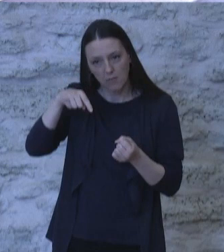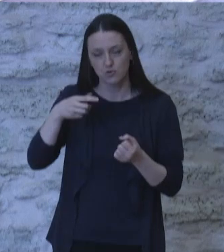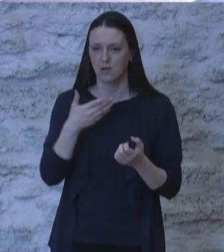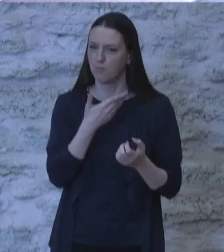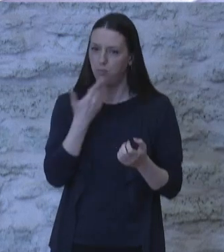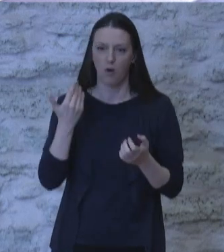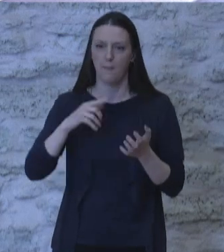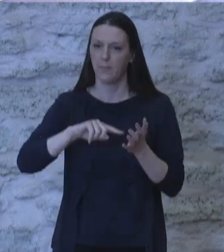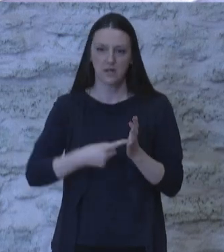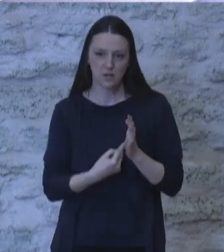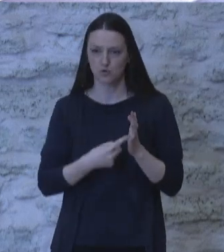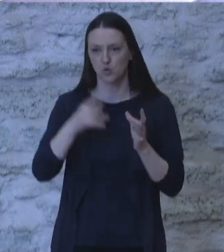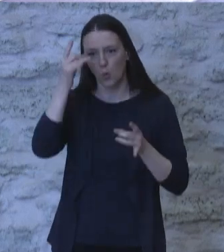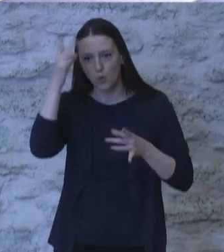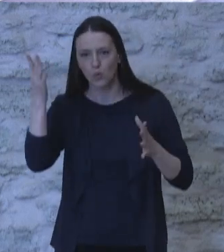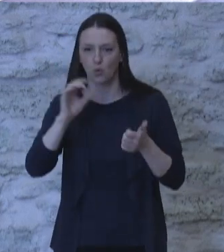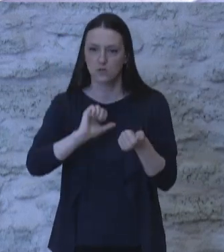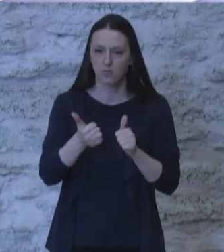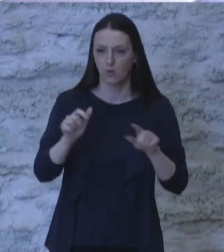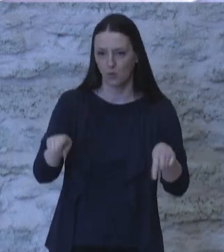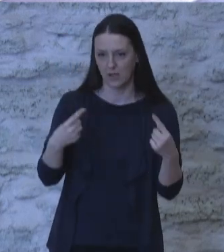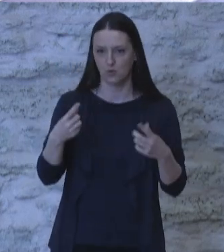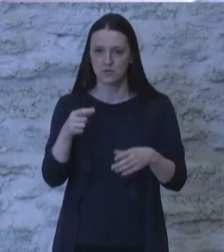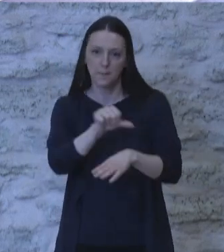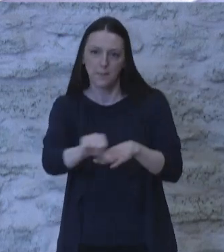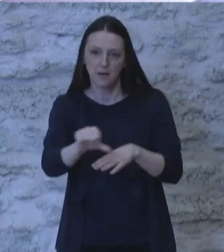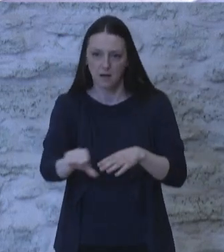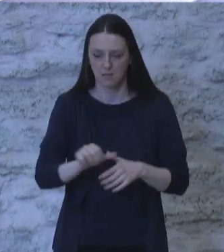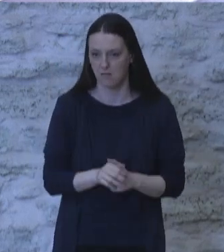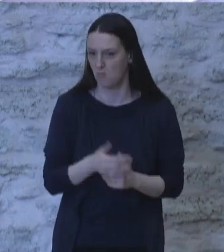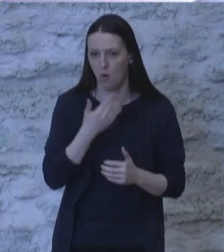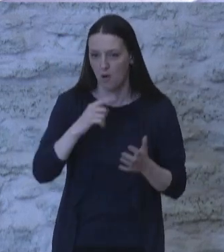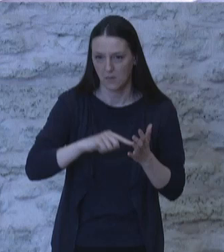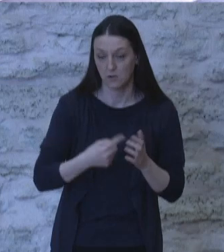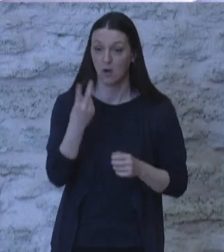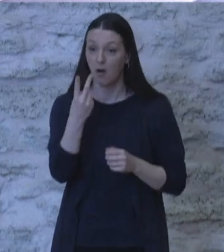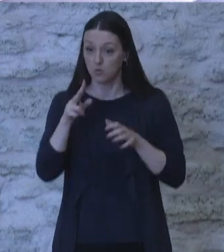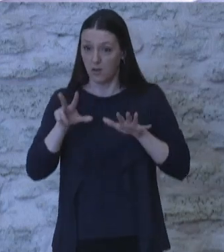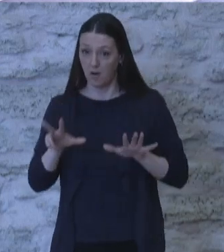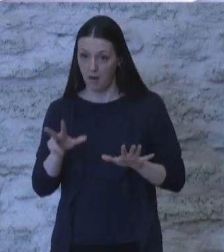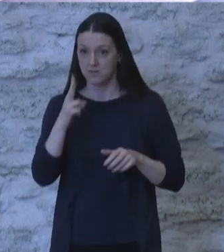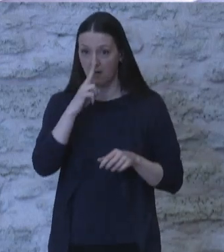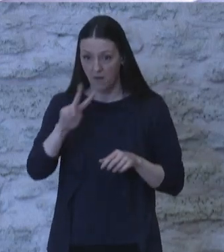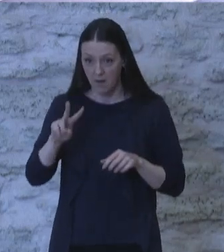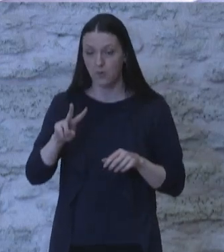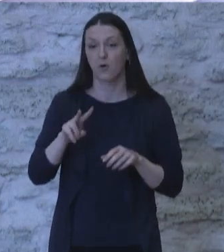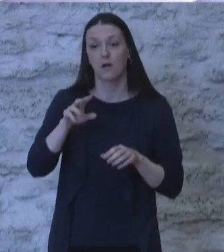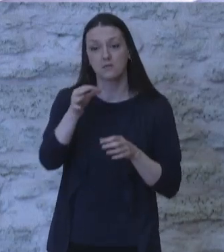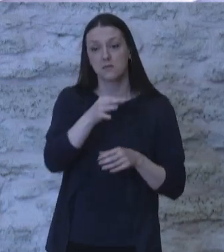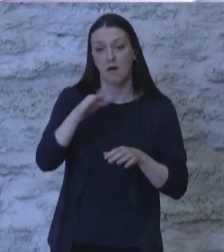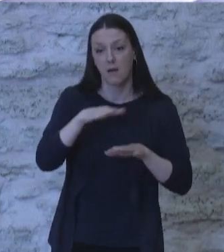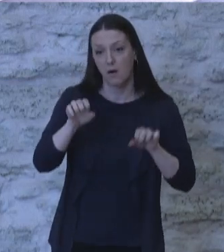põhjandatuks kultuurisündmuste ja spordisündmuste piiramist. 28. veebraar palus Saaremaa vallavalitsus tervisameti seisukohta Saaremaal mängu